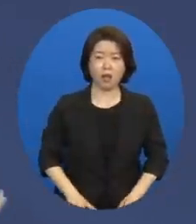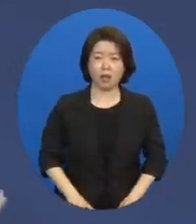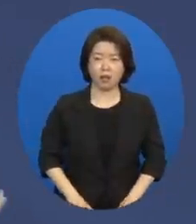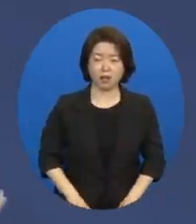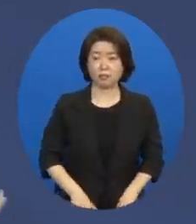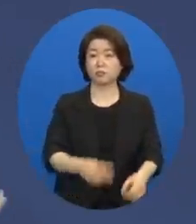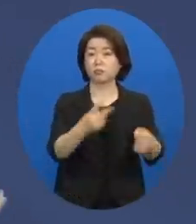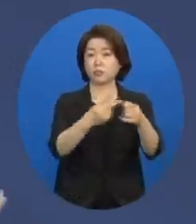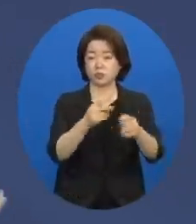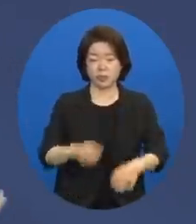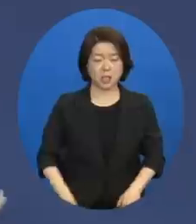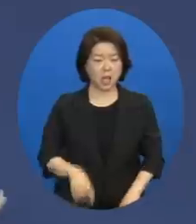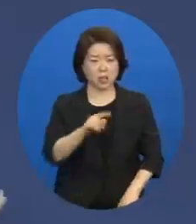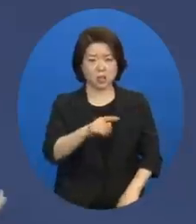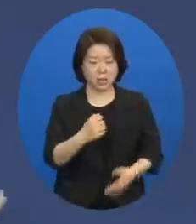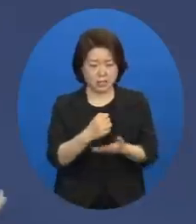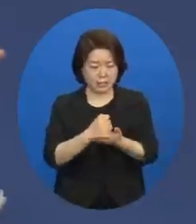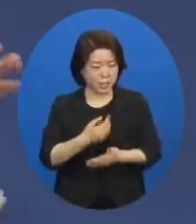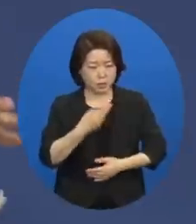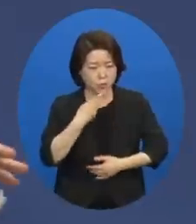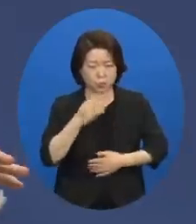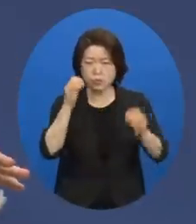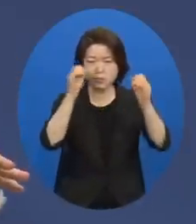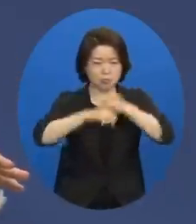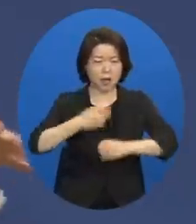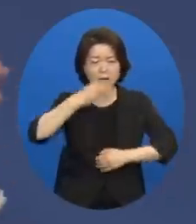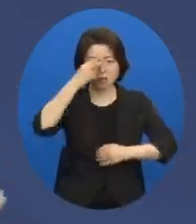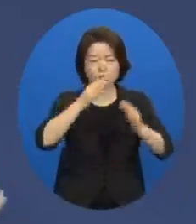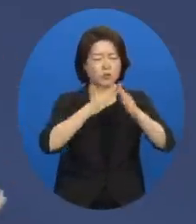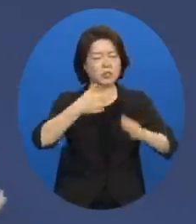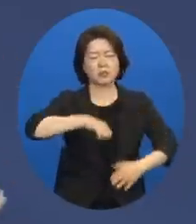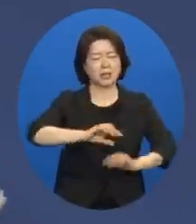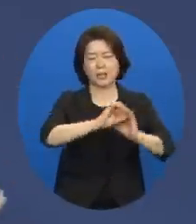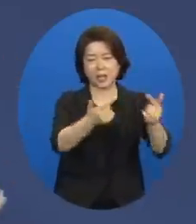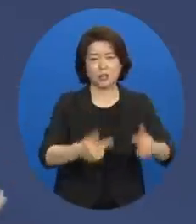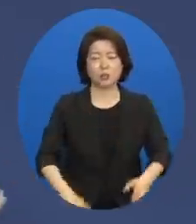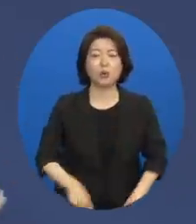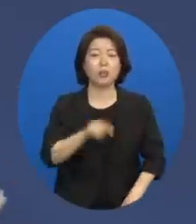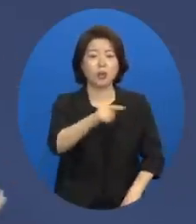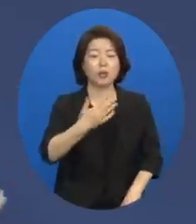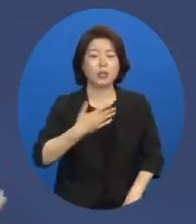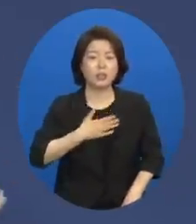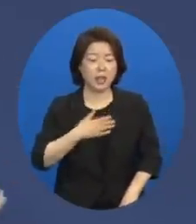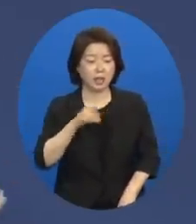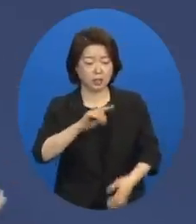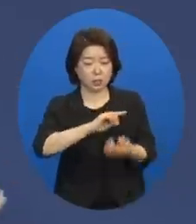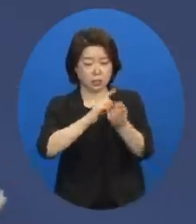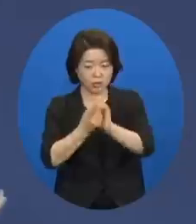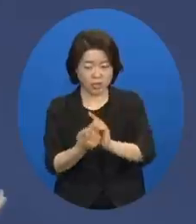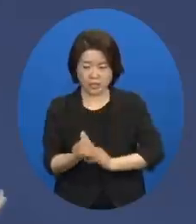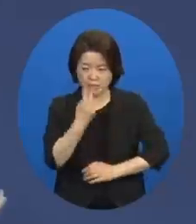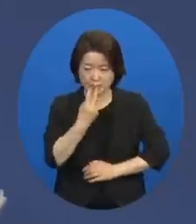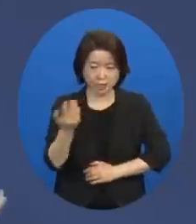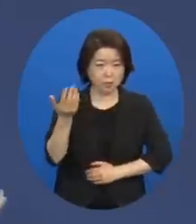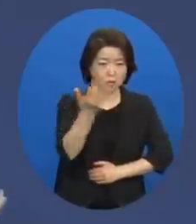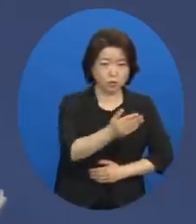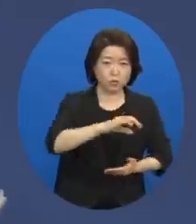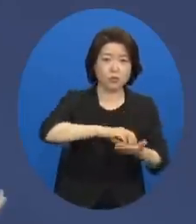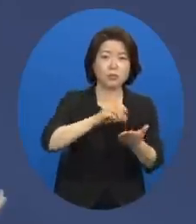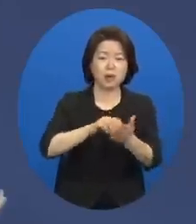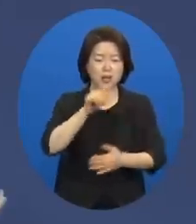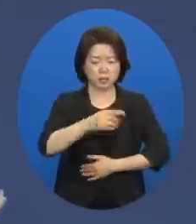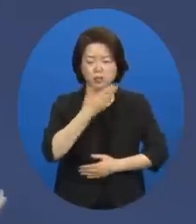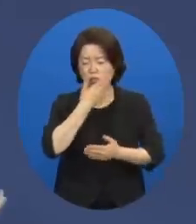두 번째, 넌 재수 없이 태어난 망한 술집 아들이 아니고 너는 내가 너를 대신해서 생명을 내어줄 만큼